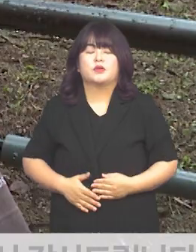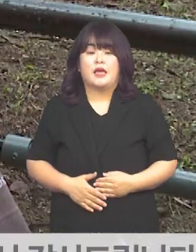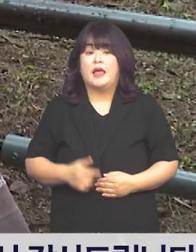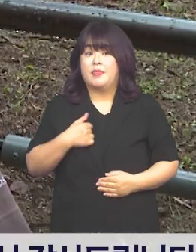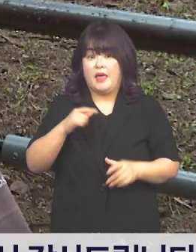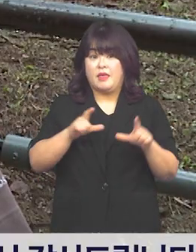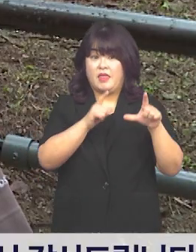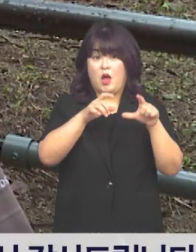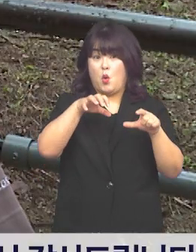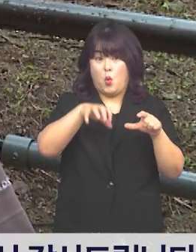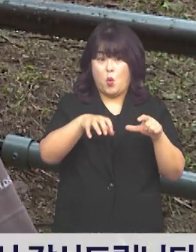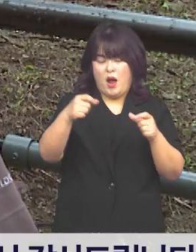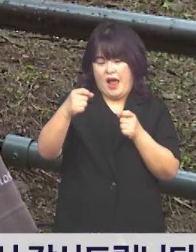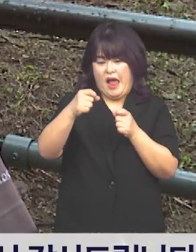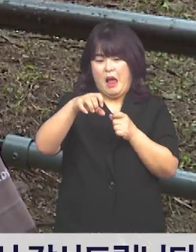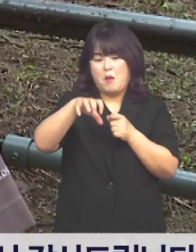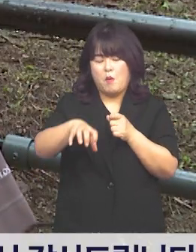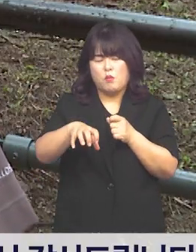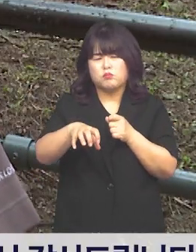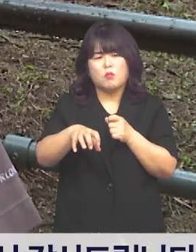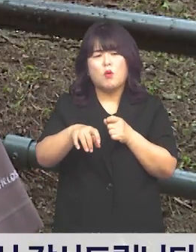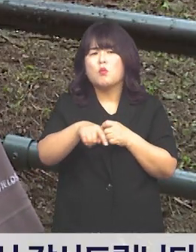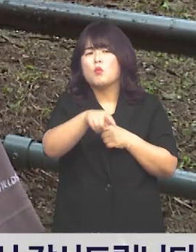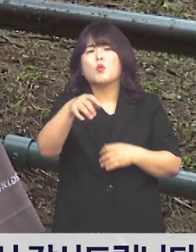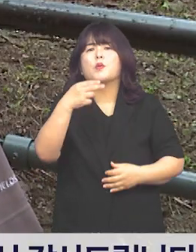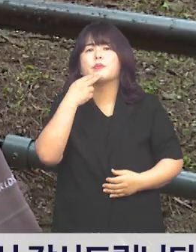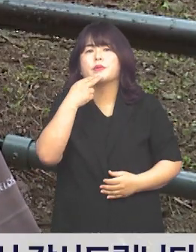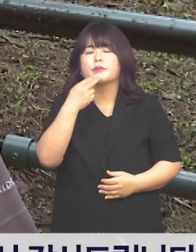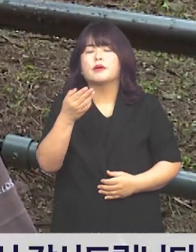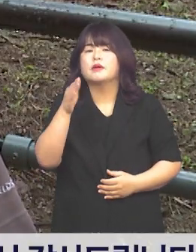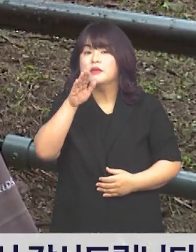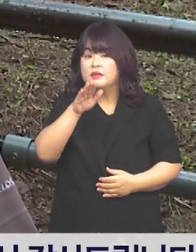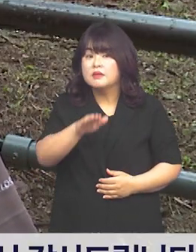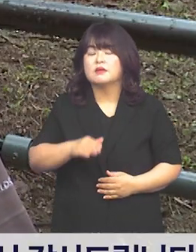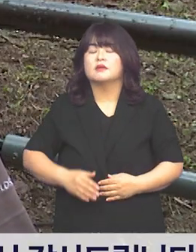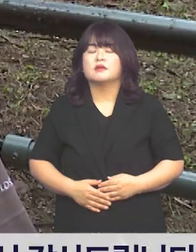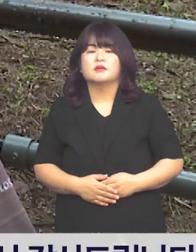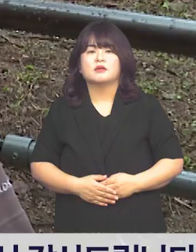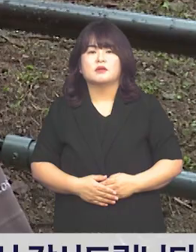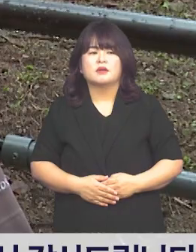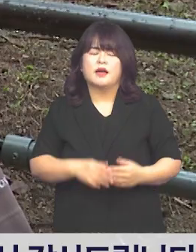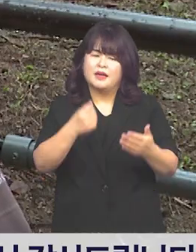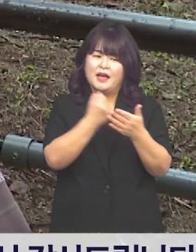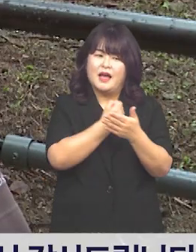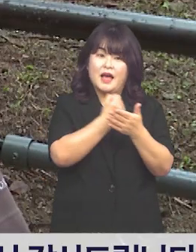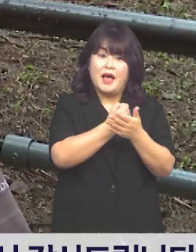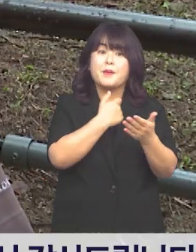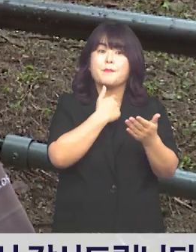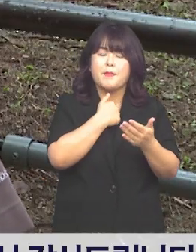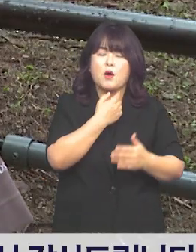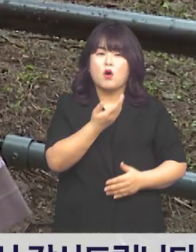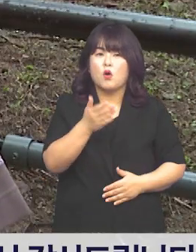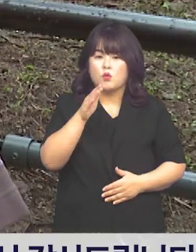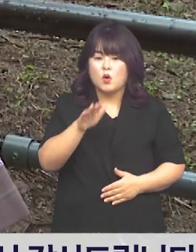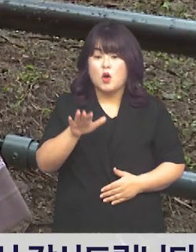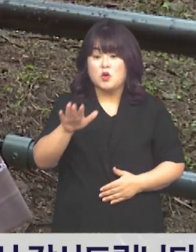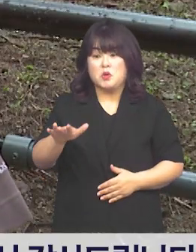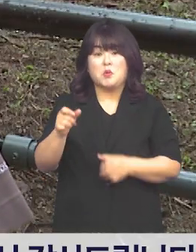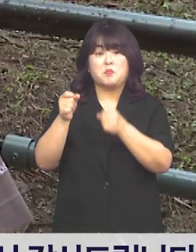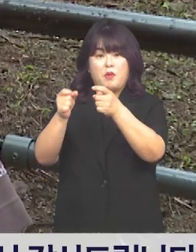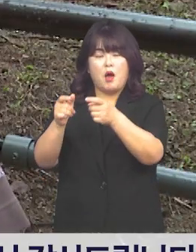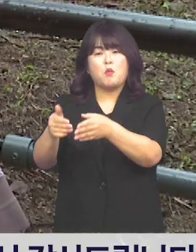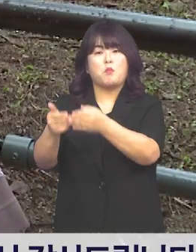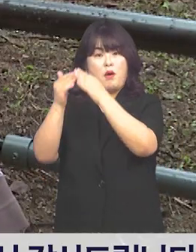제가 사는 곳에 마땅한 자리가 없어서 좀 아쉬웠거든요. 근데 이번에